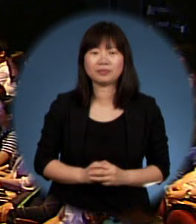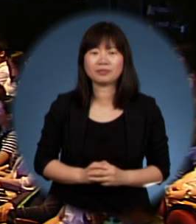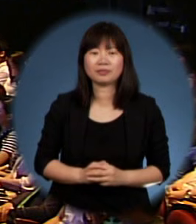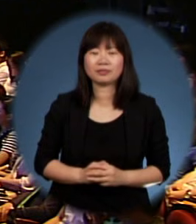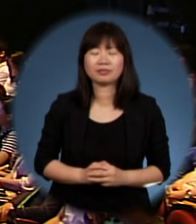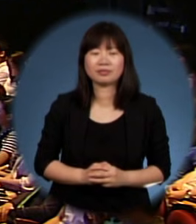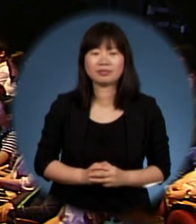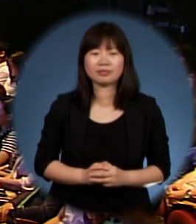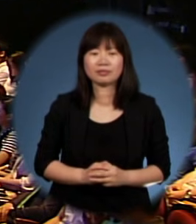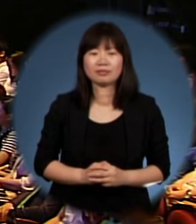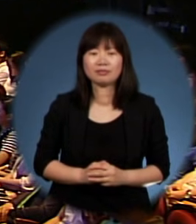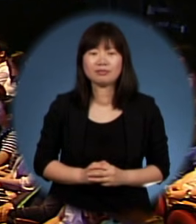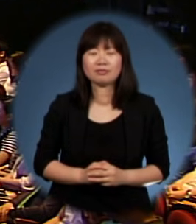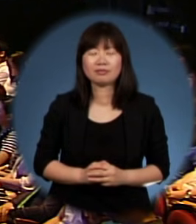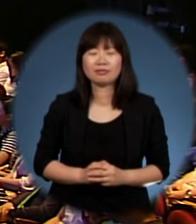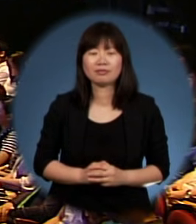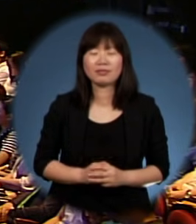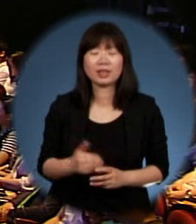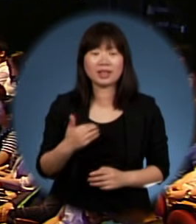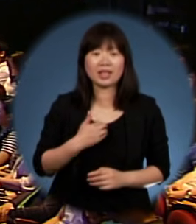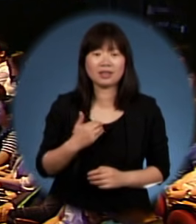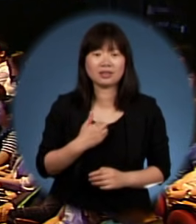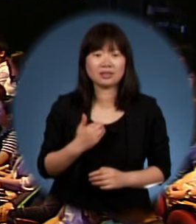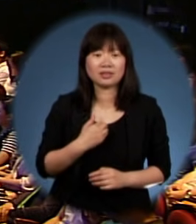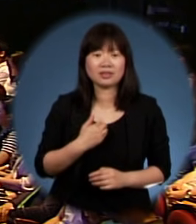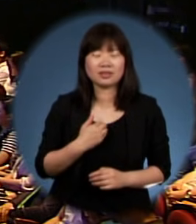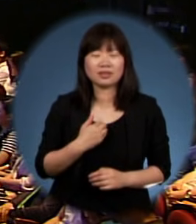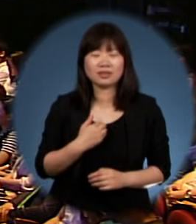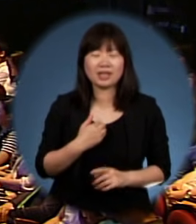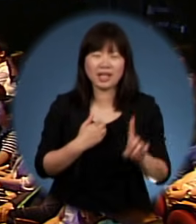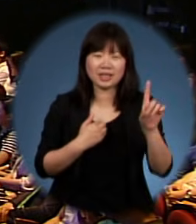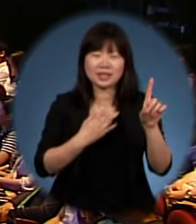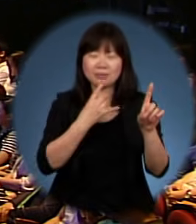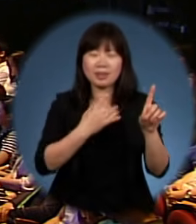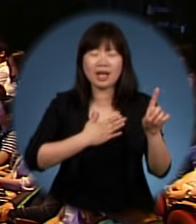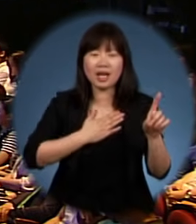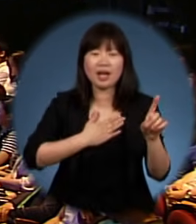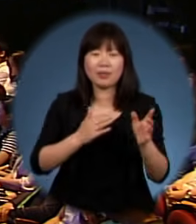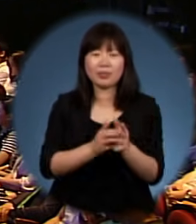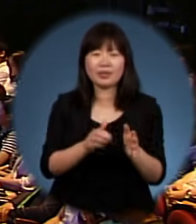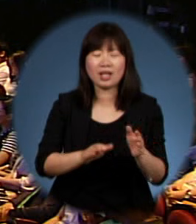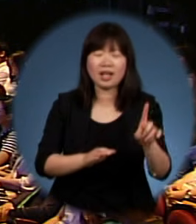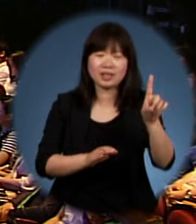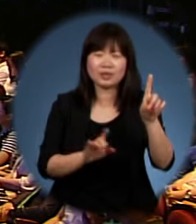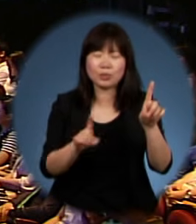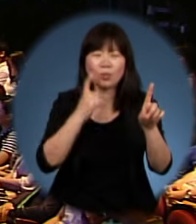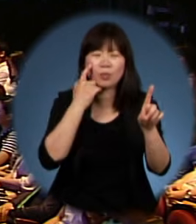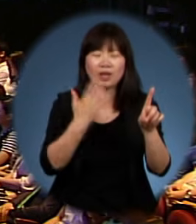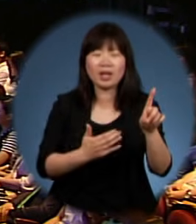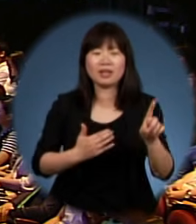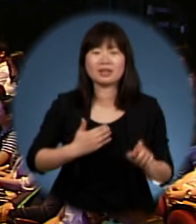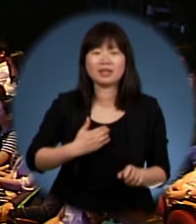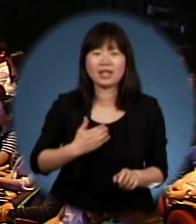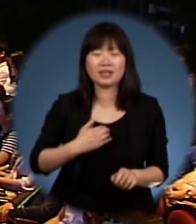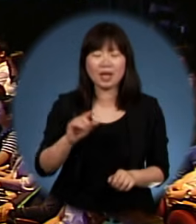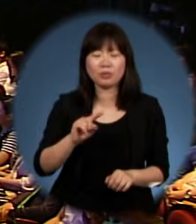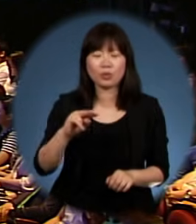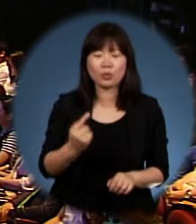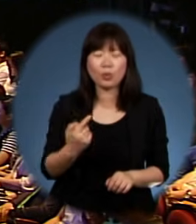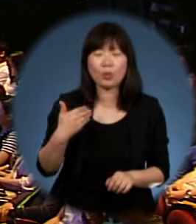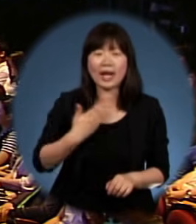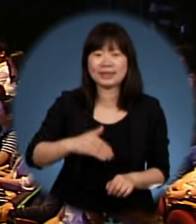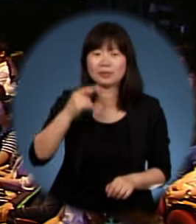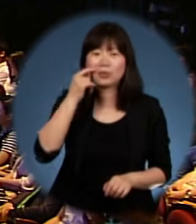아이 넣은 아틱 나는 한다지만 하는 데 그 한가지는 뭐라고요 나는 아무것도 알지